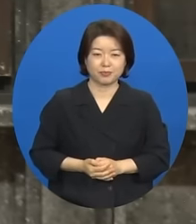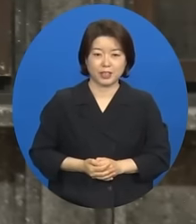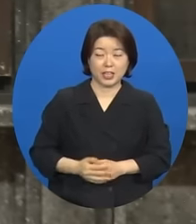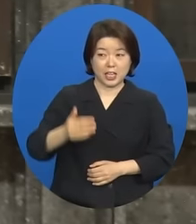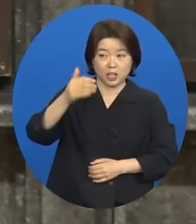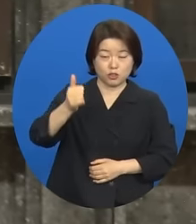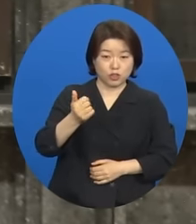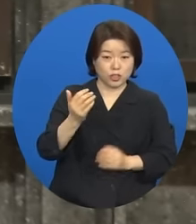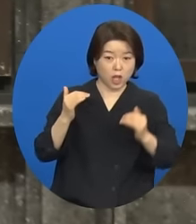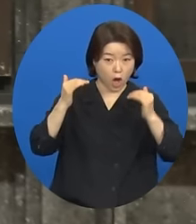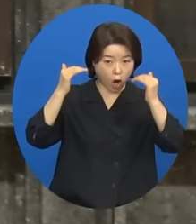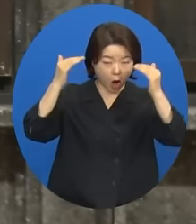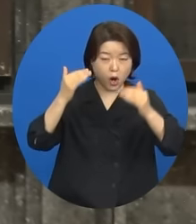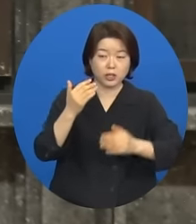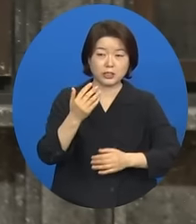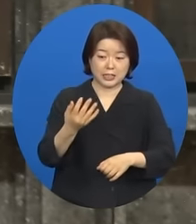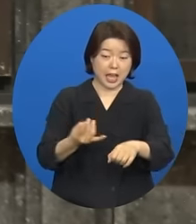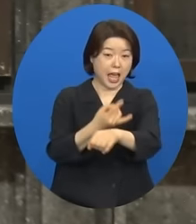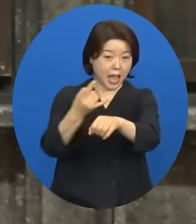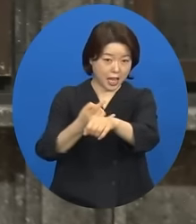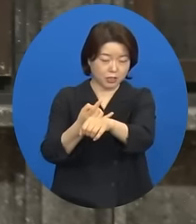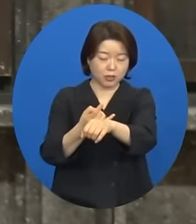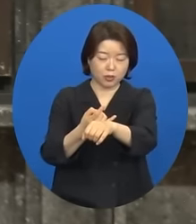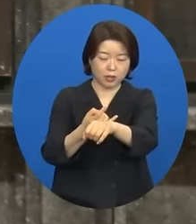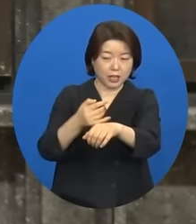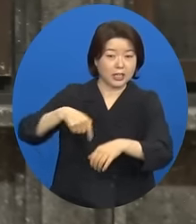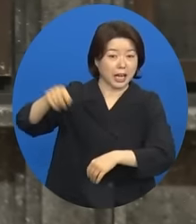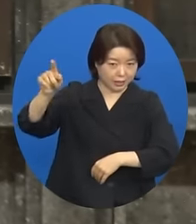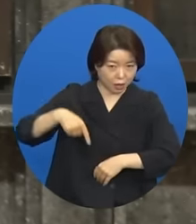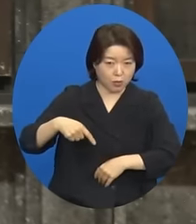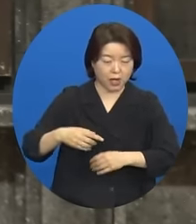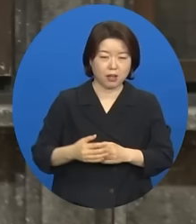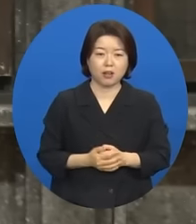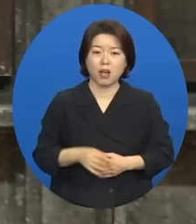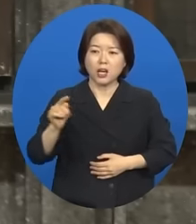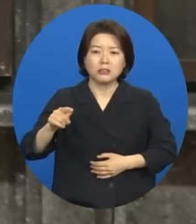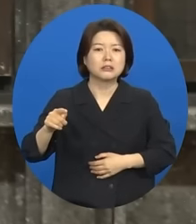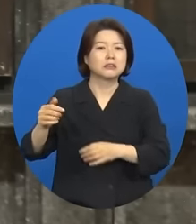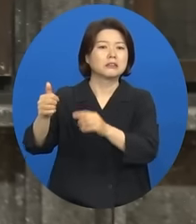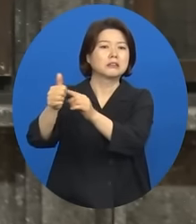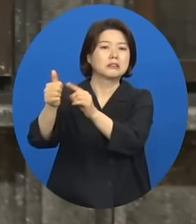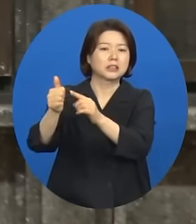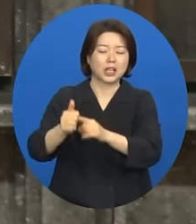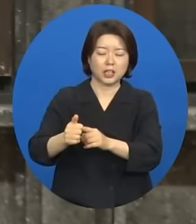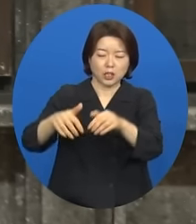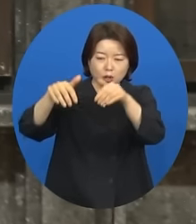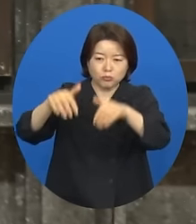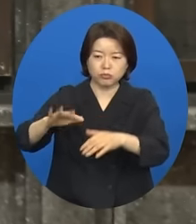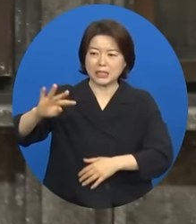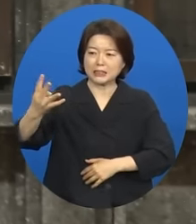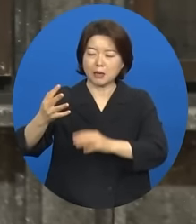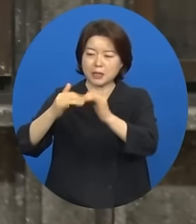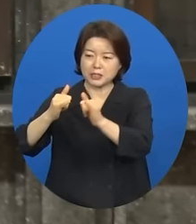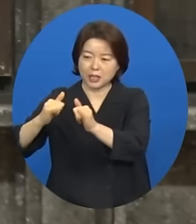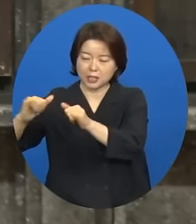어른의 형님께서 어른께 다녀왔습니다. 그분은 지금 부하 400명을 거느리고 주인